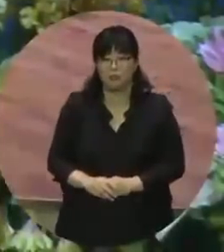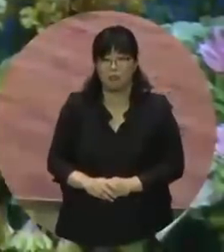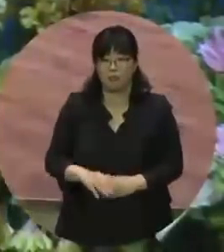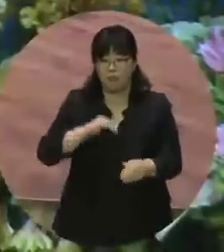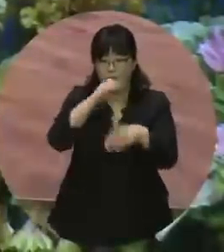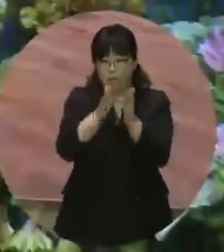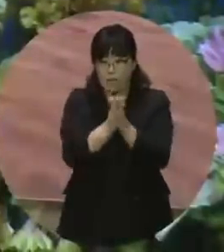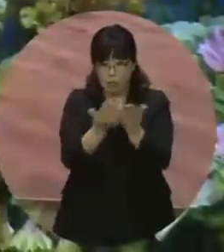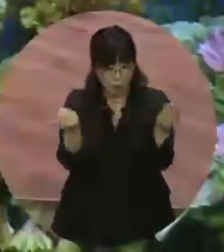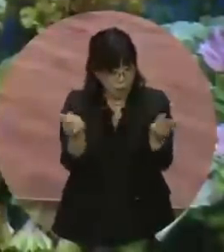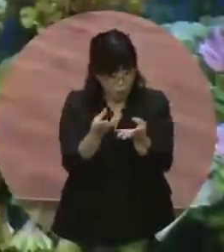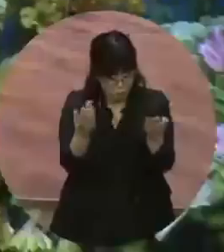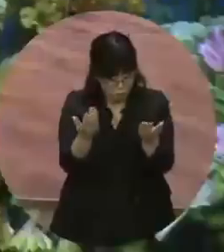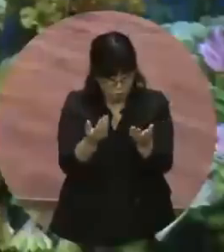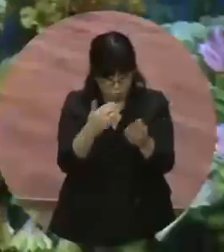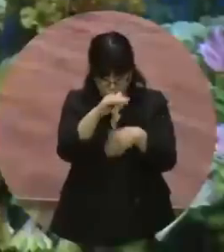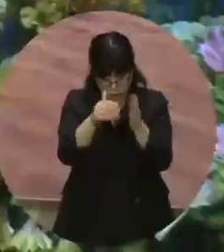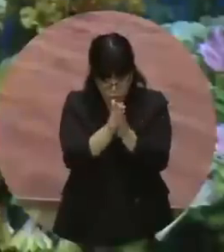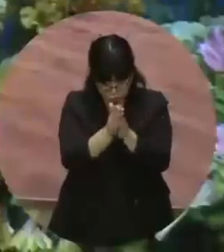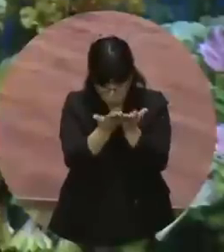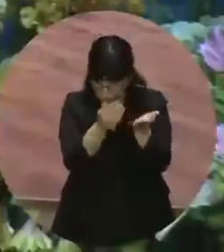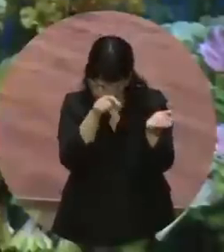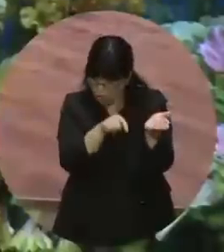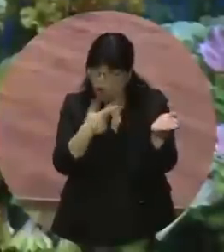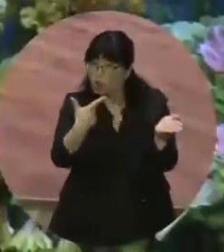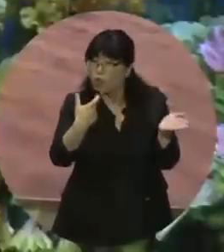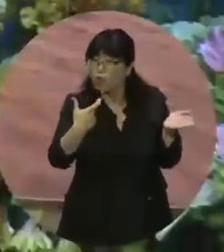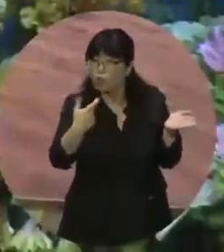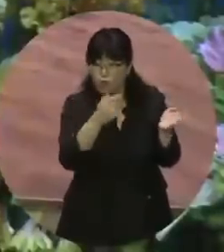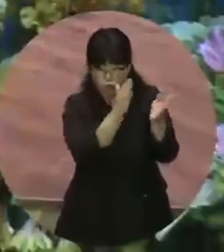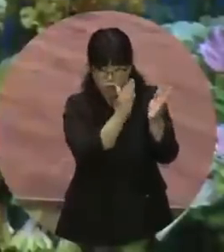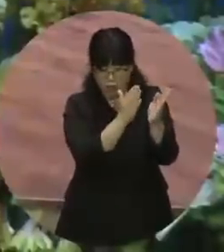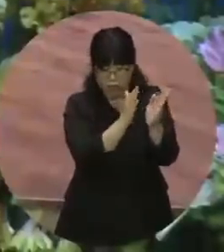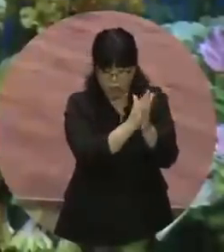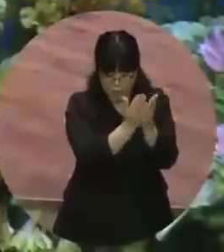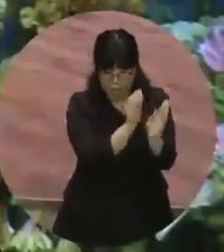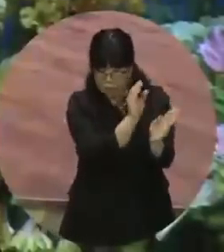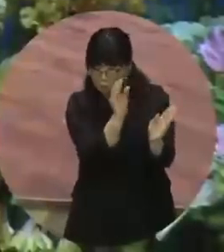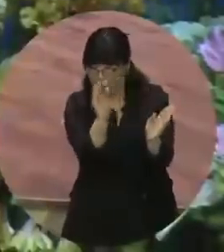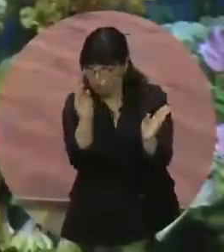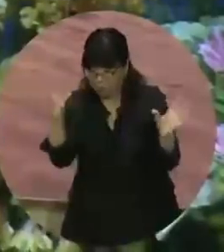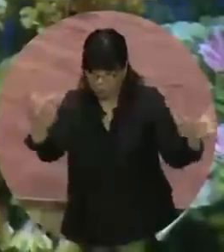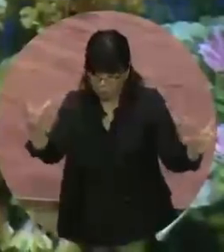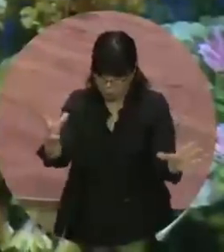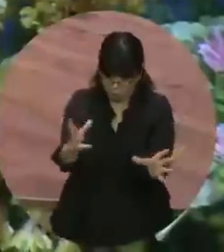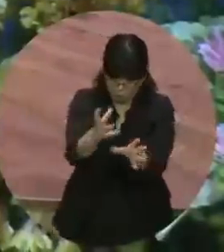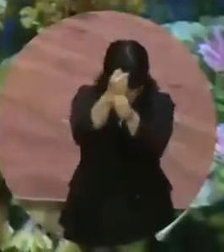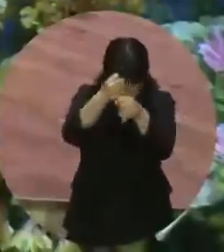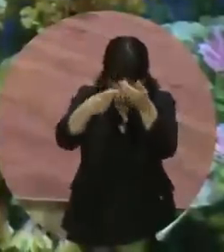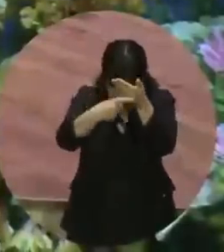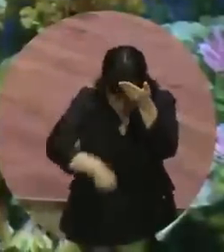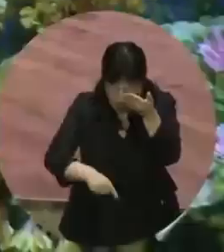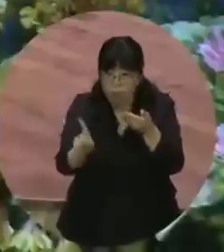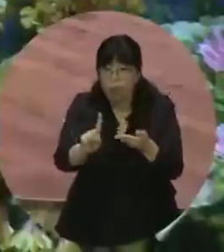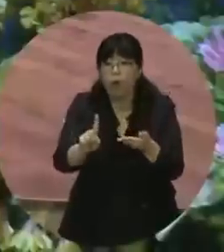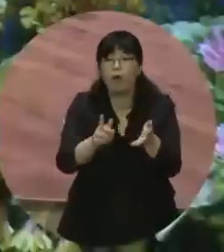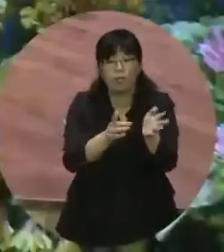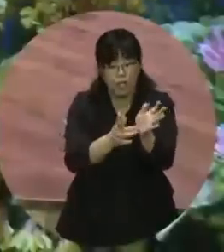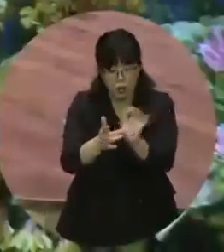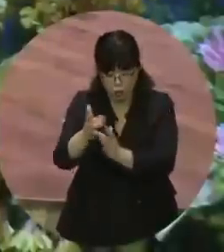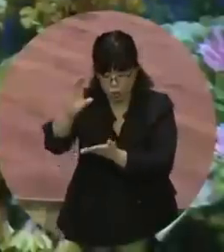예수 그리스도의 십자가의 죽으심과 부활. 이 부활의 복음을 가르치기 위해서. 그래야 구원받으니까.